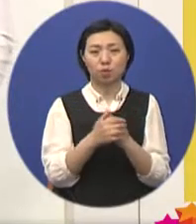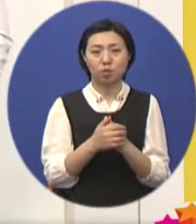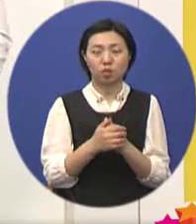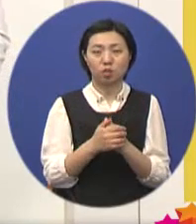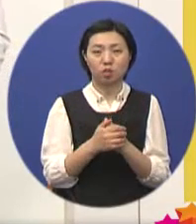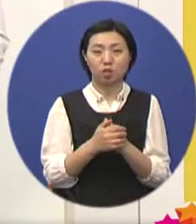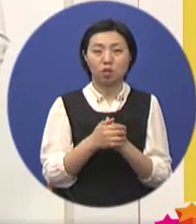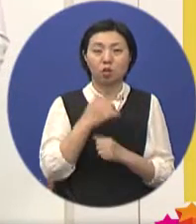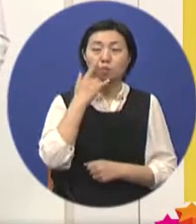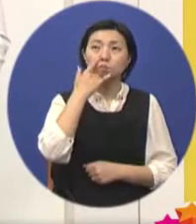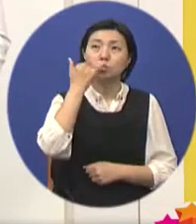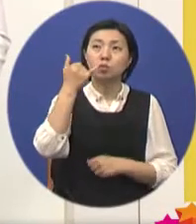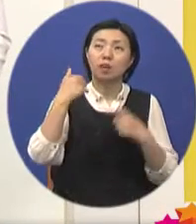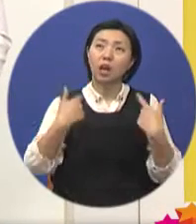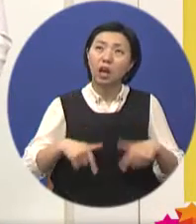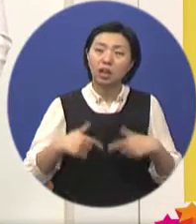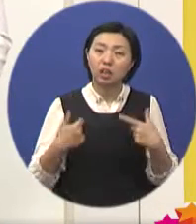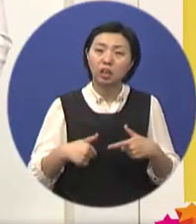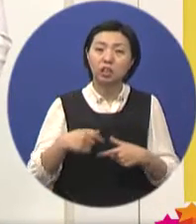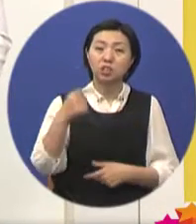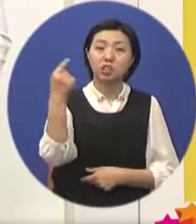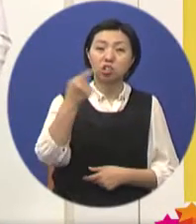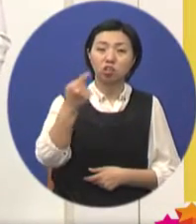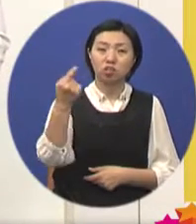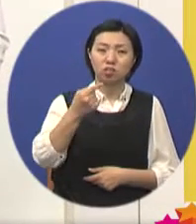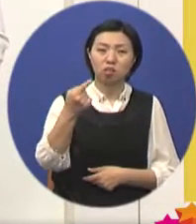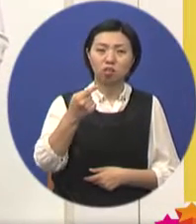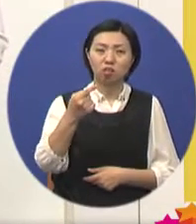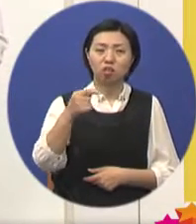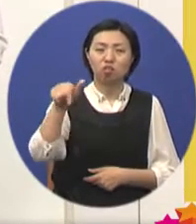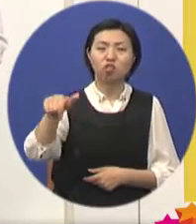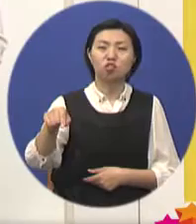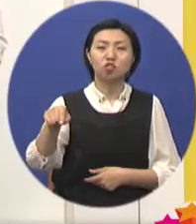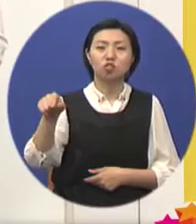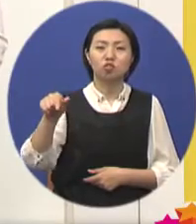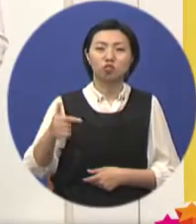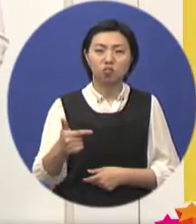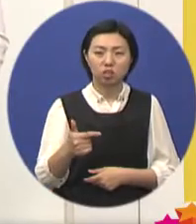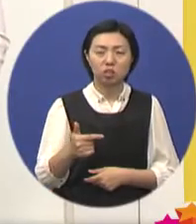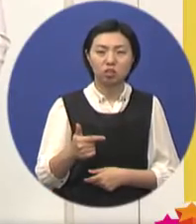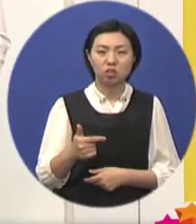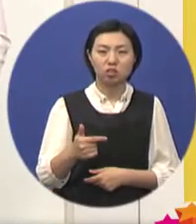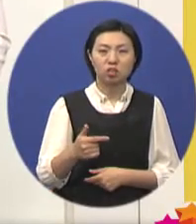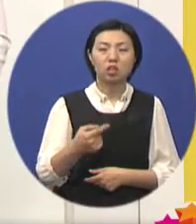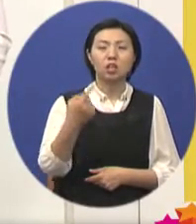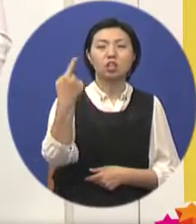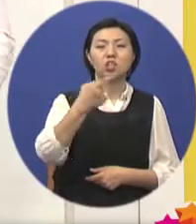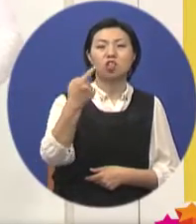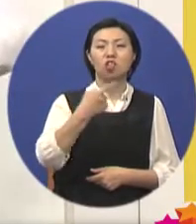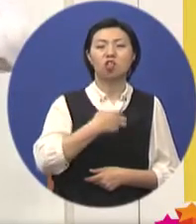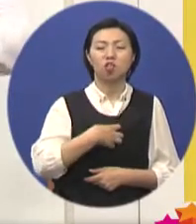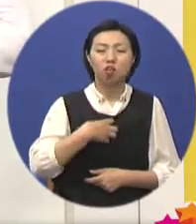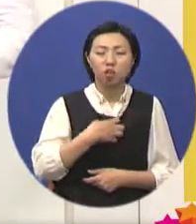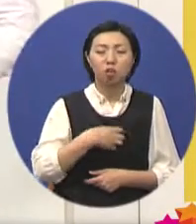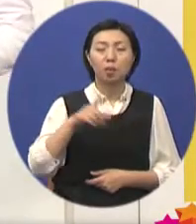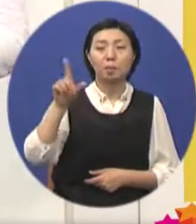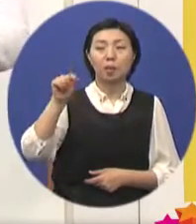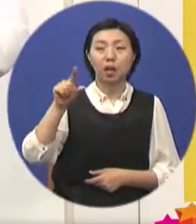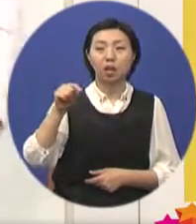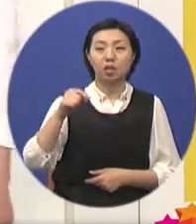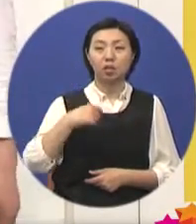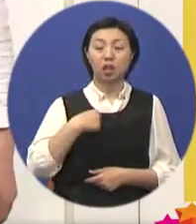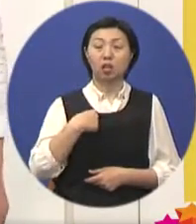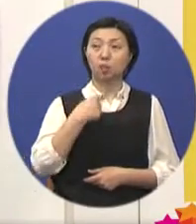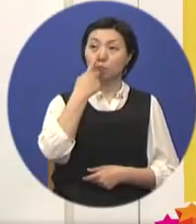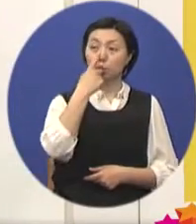예. 아버님이 맨날 천석구는 천 가지 걱정. 그럼요. 만석구는 만 가지 걱정. 걱정? 예. 저 같은 네.